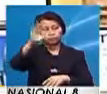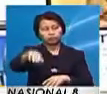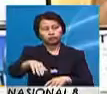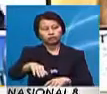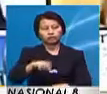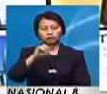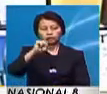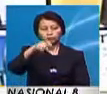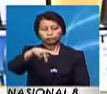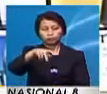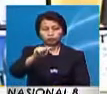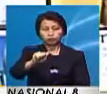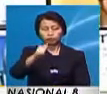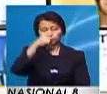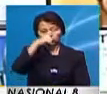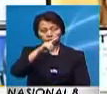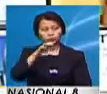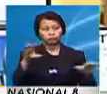SPA untuk buat